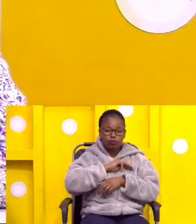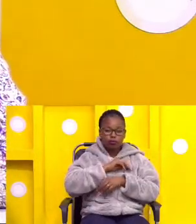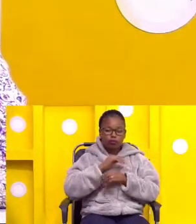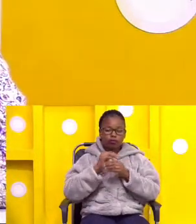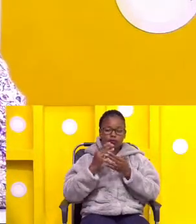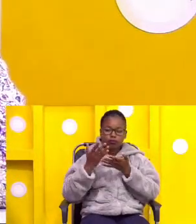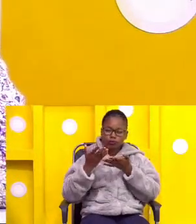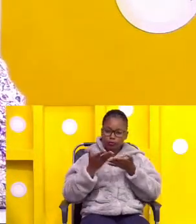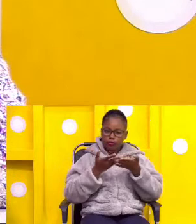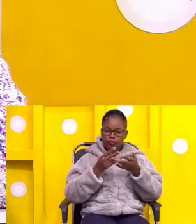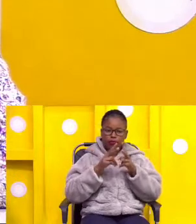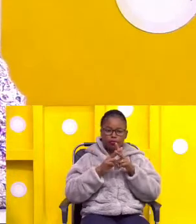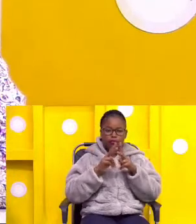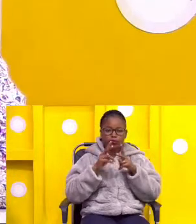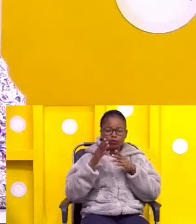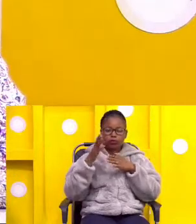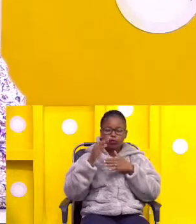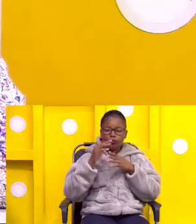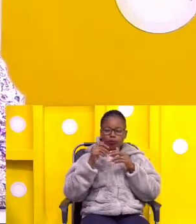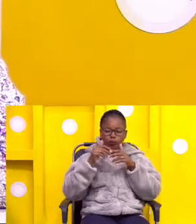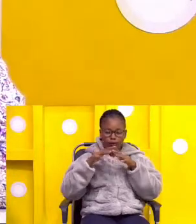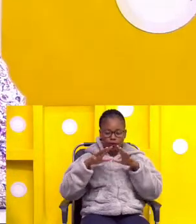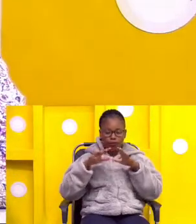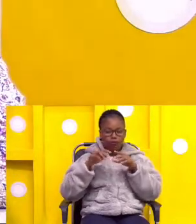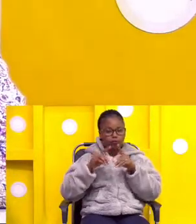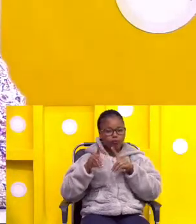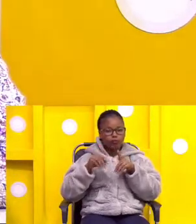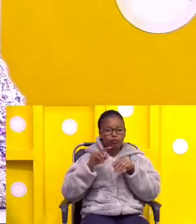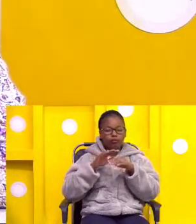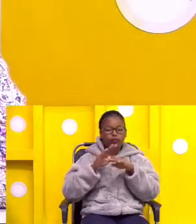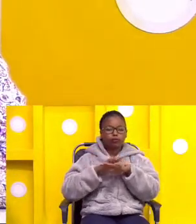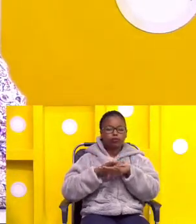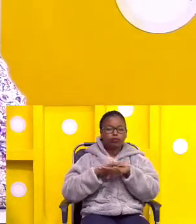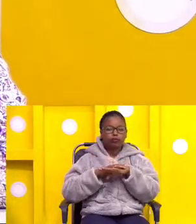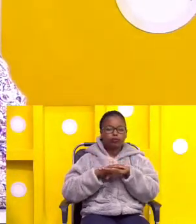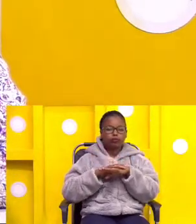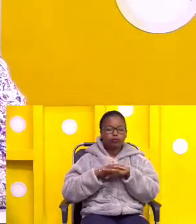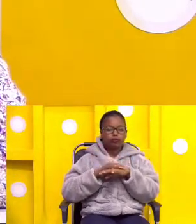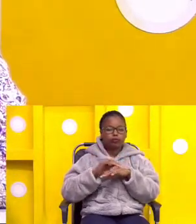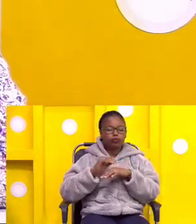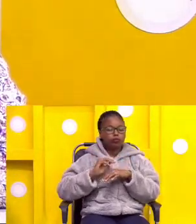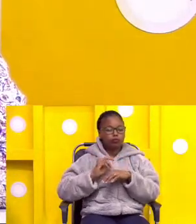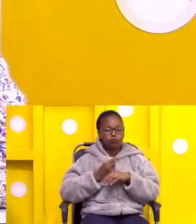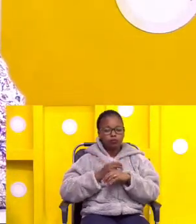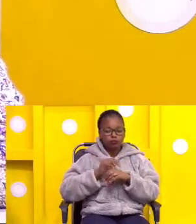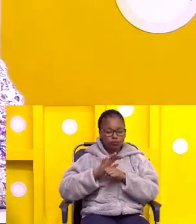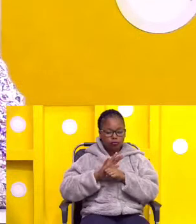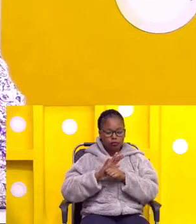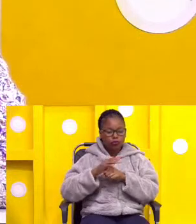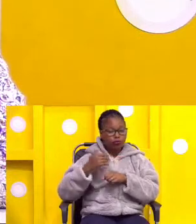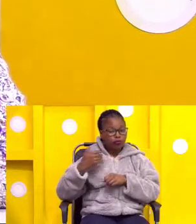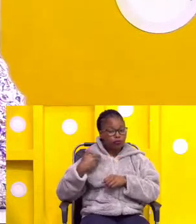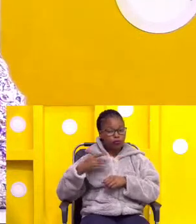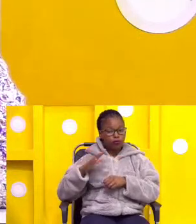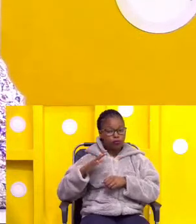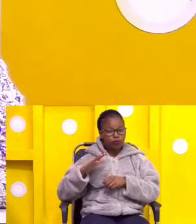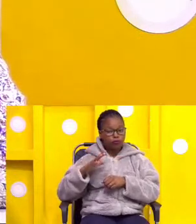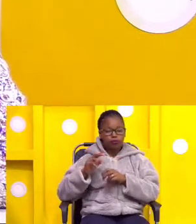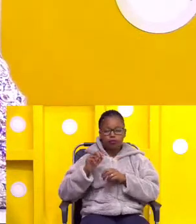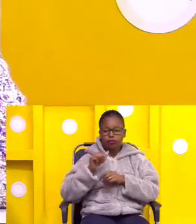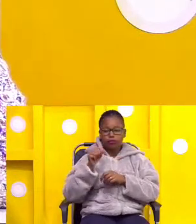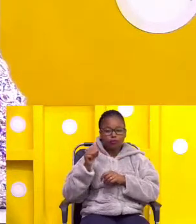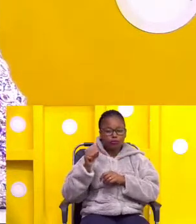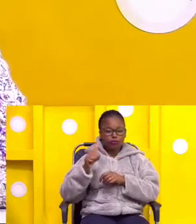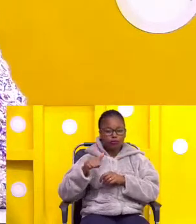sana na Ngai witũ amũrathime na amwĩke wega. Na tũtimũhũthagia, na tũtimũiraga, na tũtimũnyararaga.